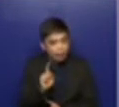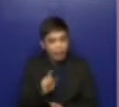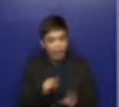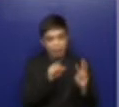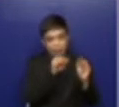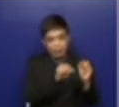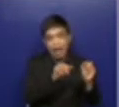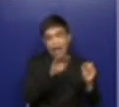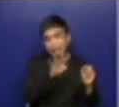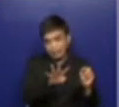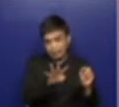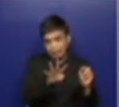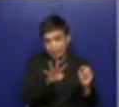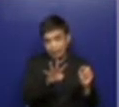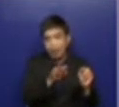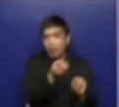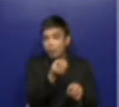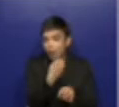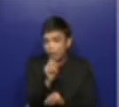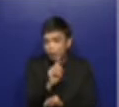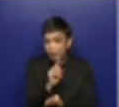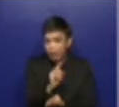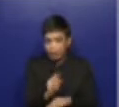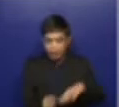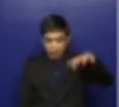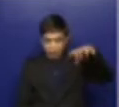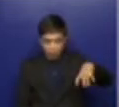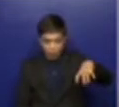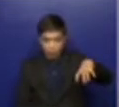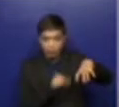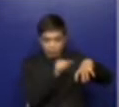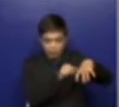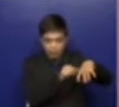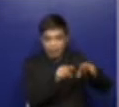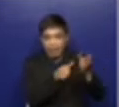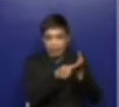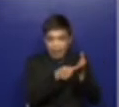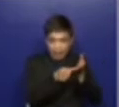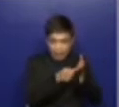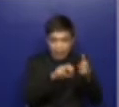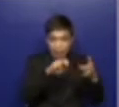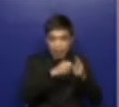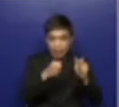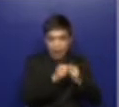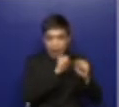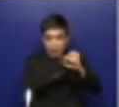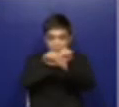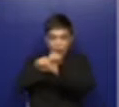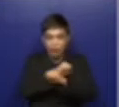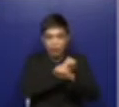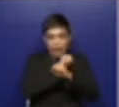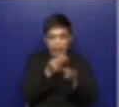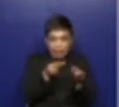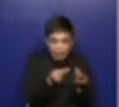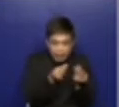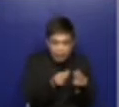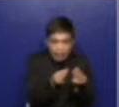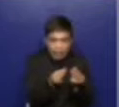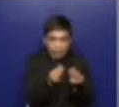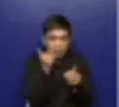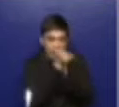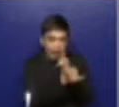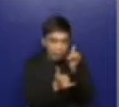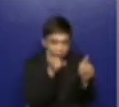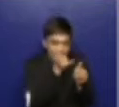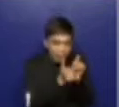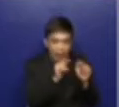4บอกว่ากองแก้ปัญหาการรุกที่ดินของรัฐเอามาใส่ด้วยแม้กระทั่งตั้ง